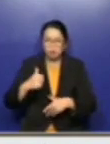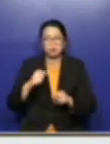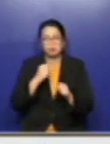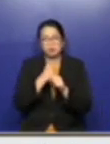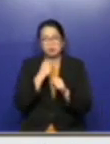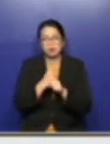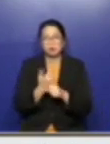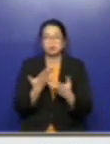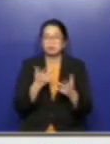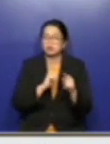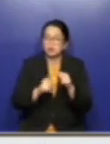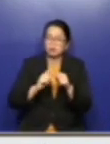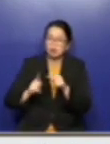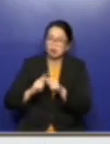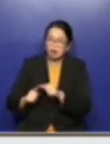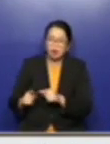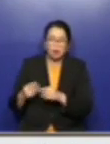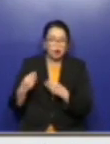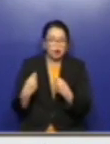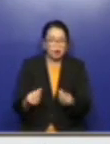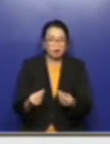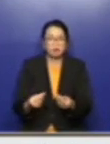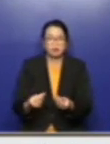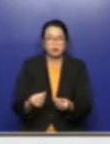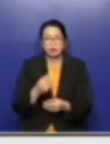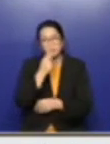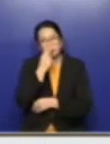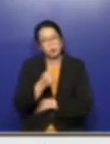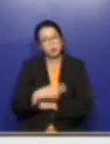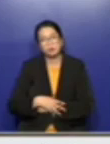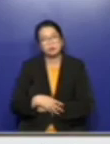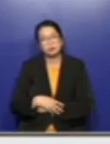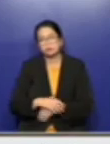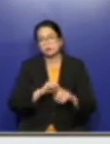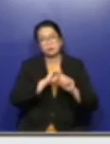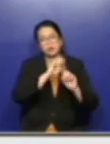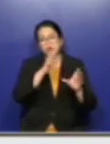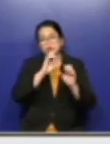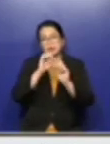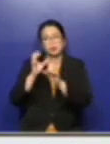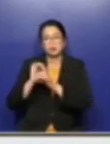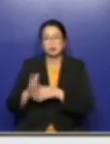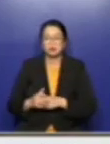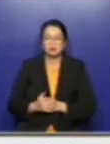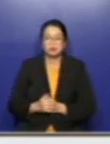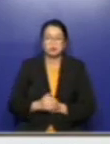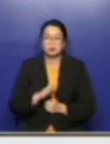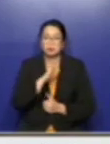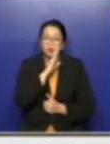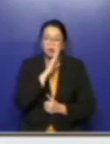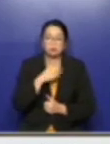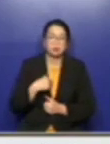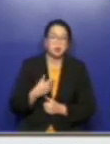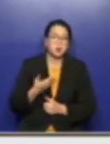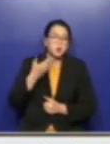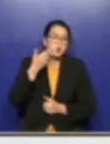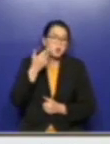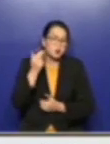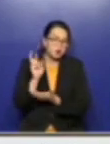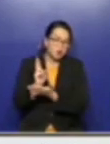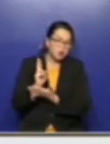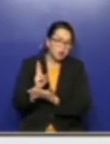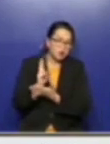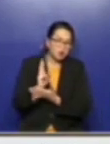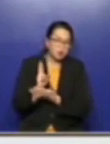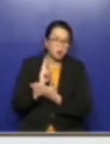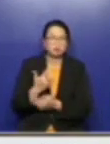าพบังคับอะไรก็แล้วแต่ของท่านเนี่ยนะดูแล้วไม่มีรูปกระทำอะไรที่ชัดเจนถ้าท่านจะมาอวดอ้างว่าสรรพคุณว่าท่านมีรางวัลโน่นนี่นั่น